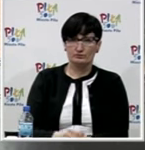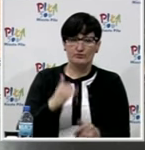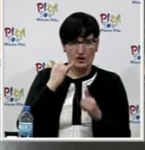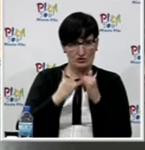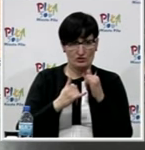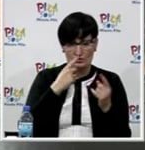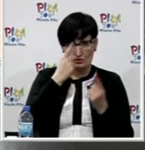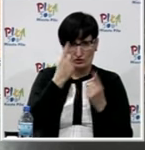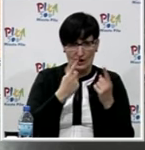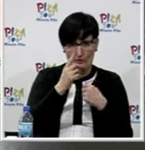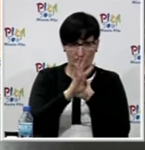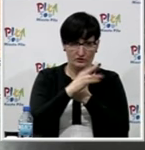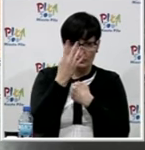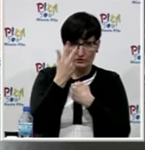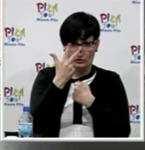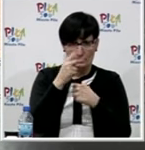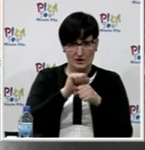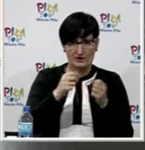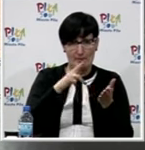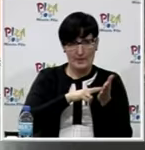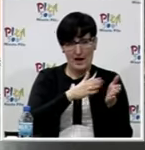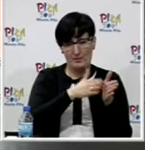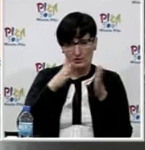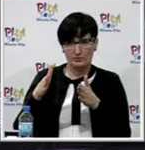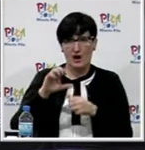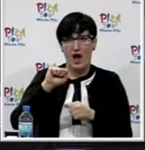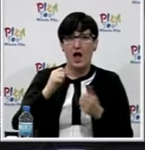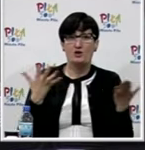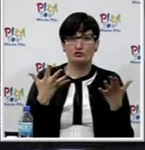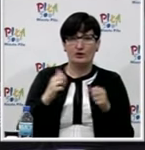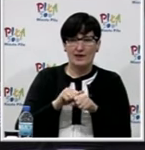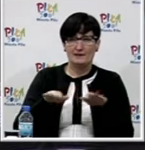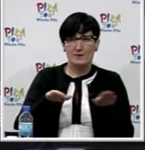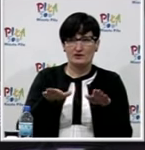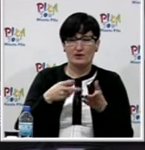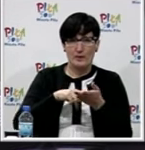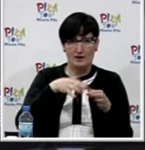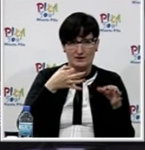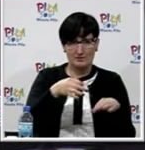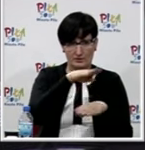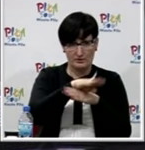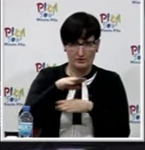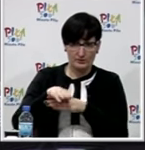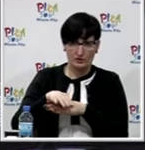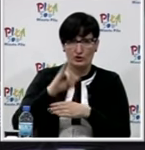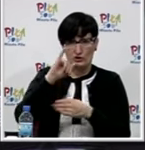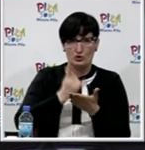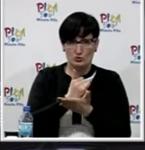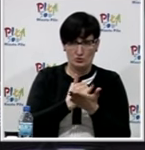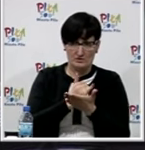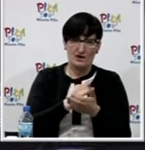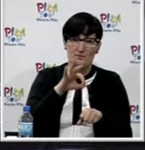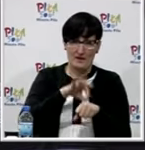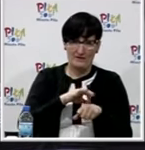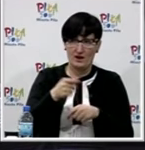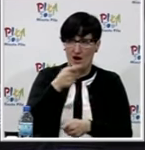na poszerzenie pasa drogowego, to gdzie miejsce na parkingi, to po pierwsze, a po drugie usługi, czyli pewnie handlu, tak?